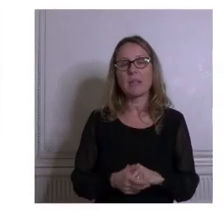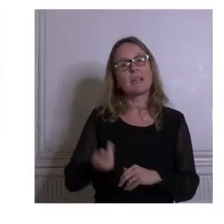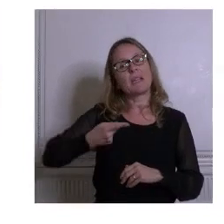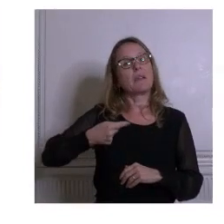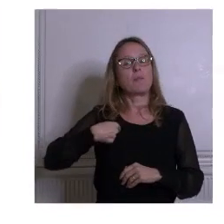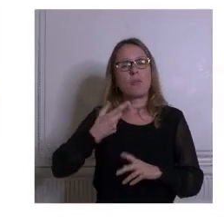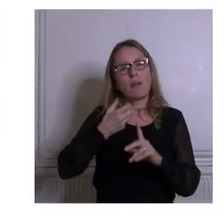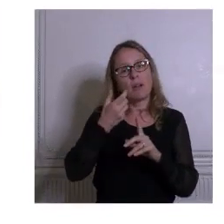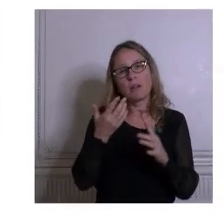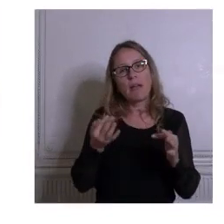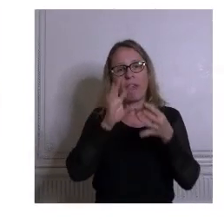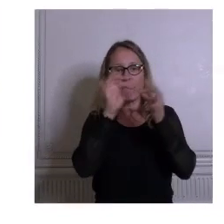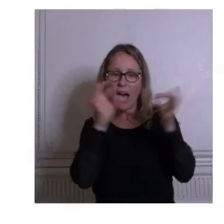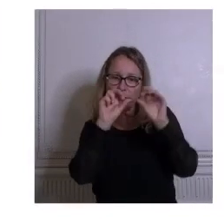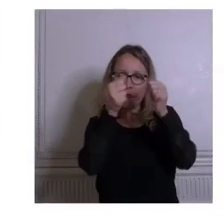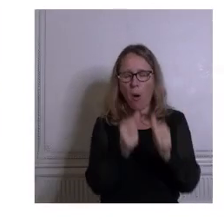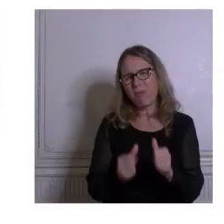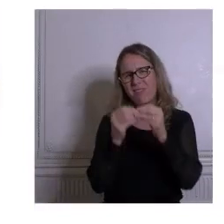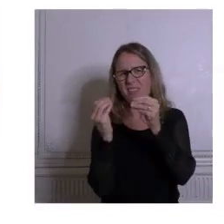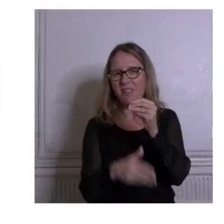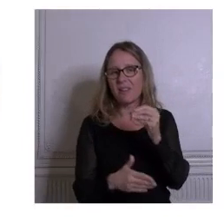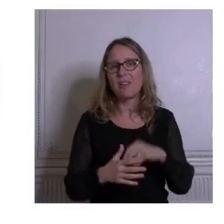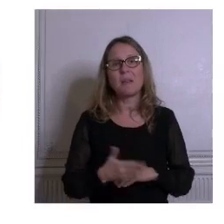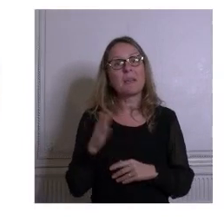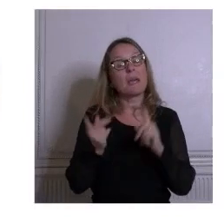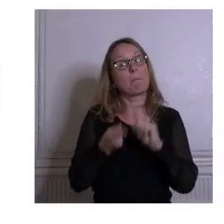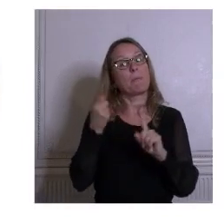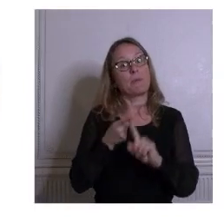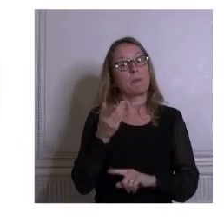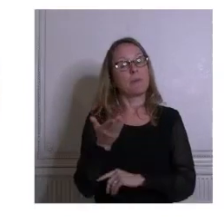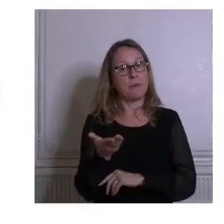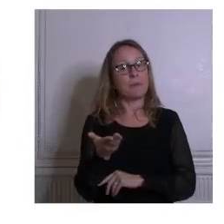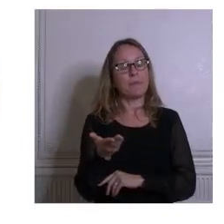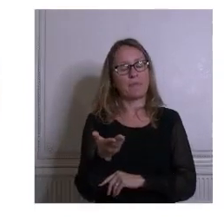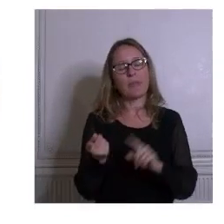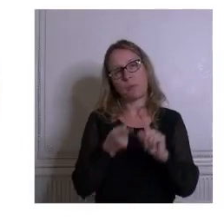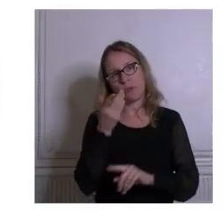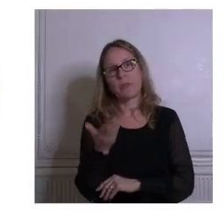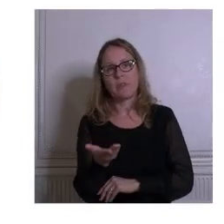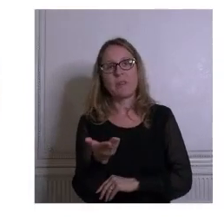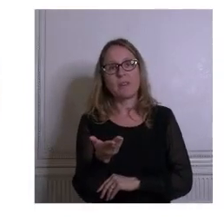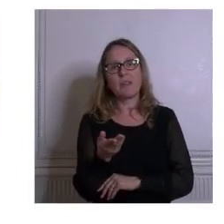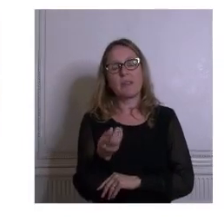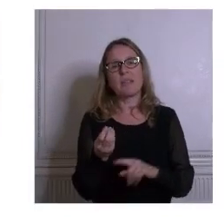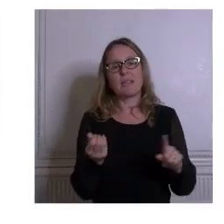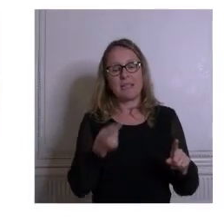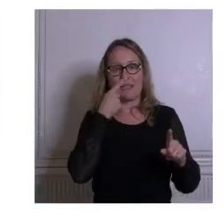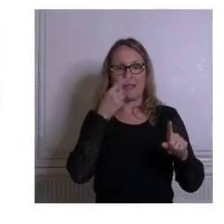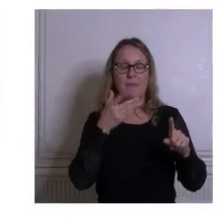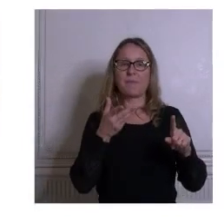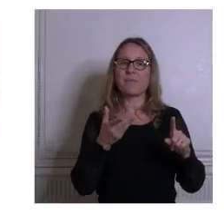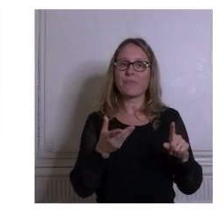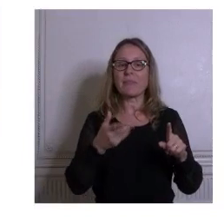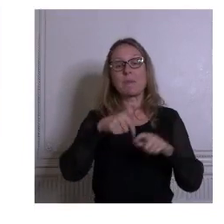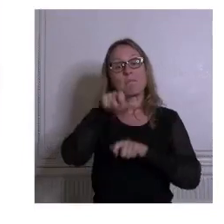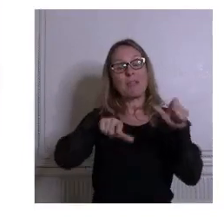gare avec trois quais et un quatrième un peu décalé, ce qui permet d'éviter le parapet et donc ce qui permet de ne pas exproprier qui que ce soit. Sur le traitement du bruit,